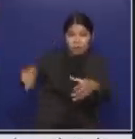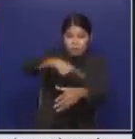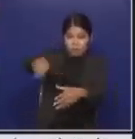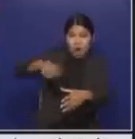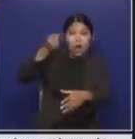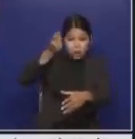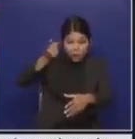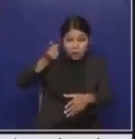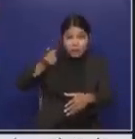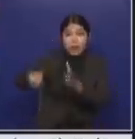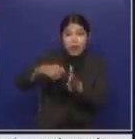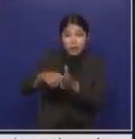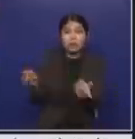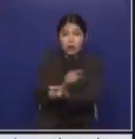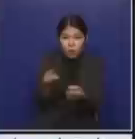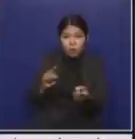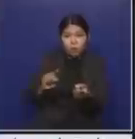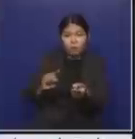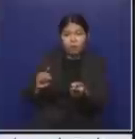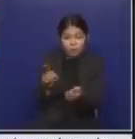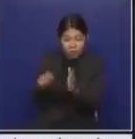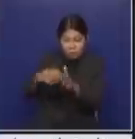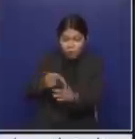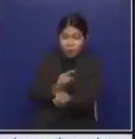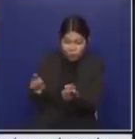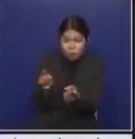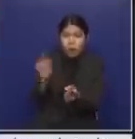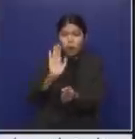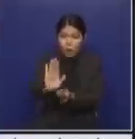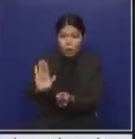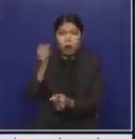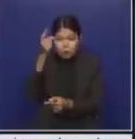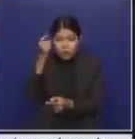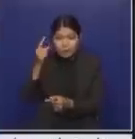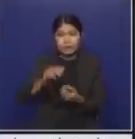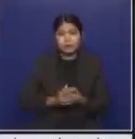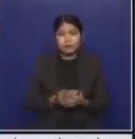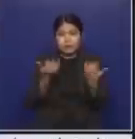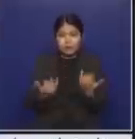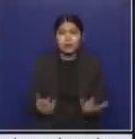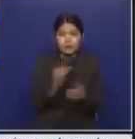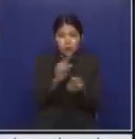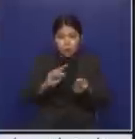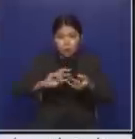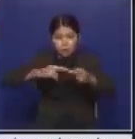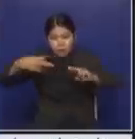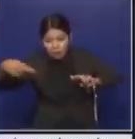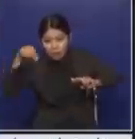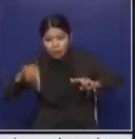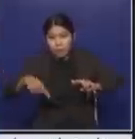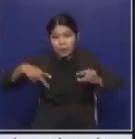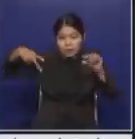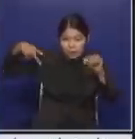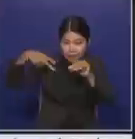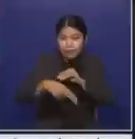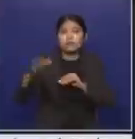ด้วยสายใหญ่ทางสังคมที่มีต่อกันยังคงยึดมั่นว่าสายใหญ่ทางสังคมที่มีต่อกันนี้ขาดจากกันไม่ได้